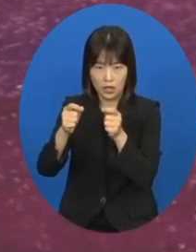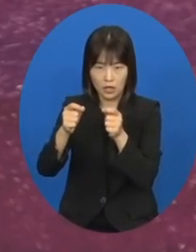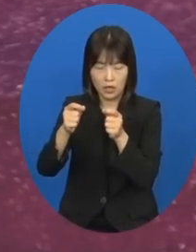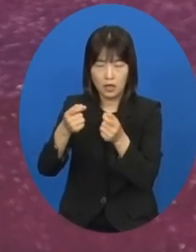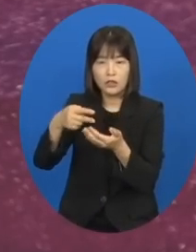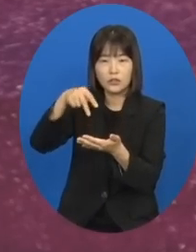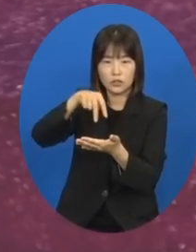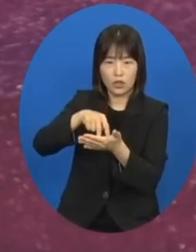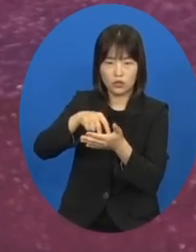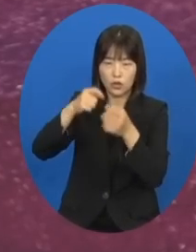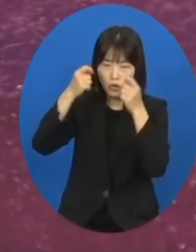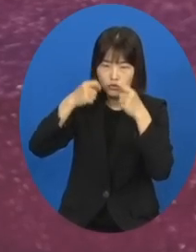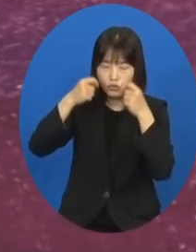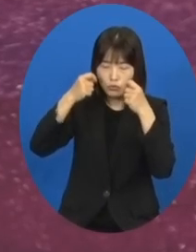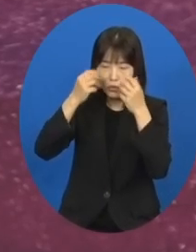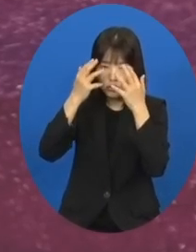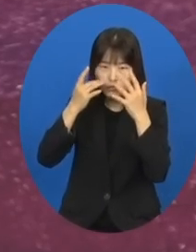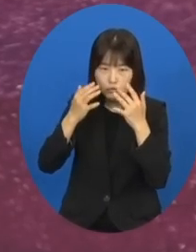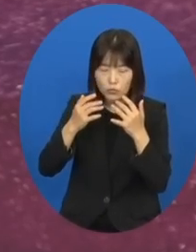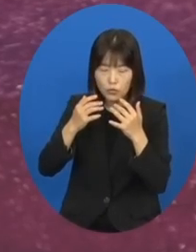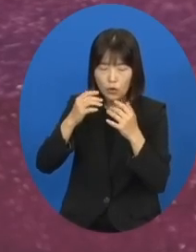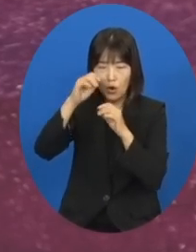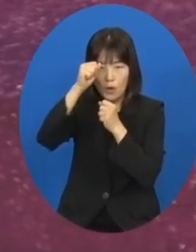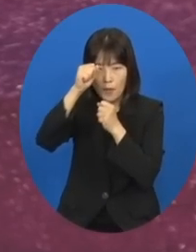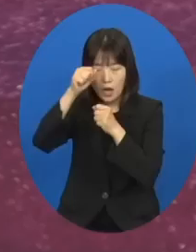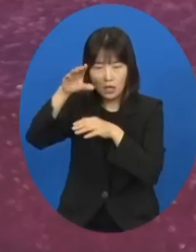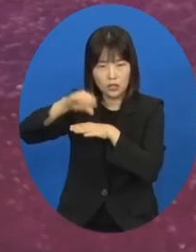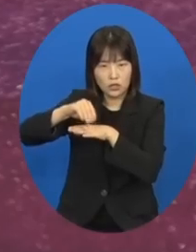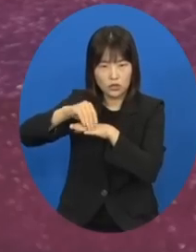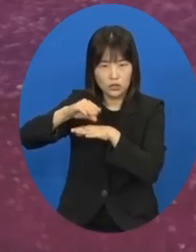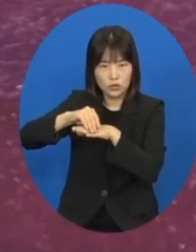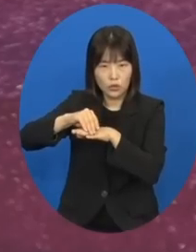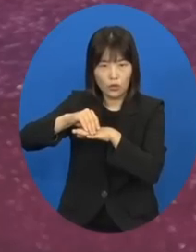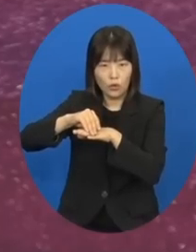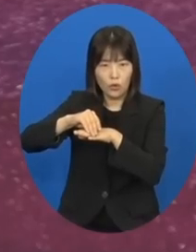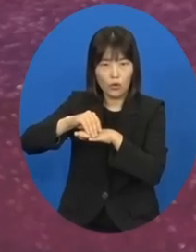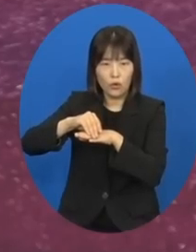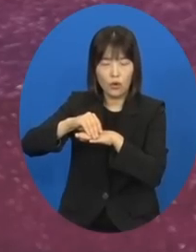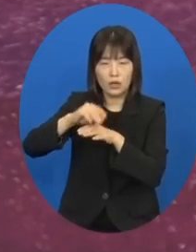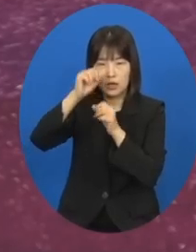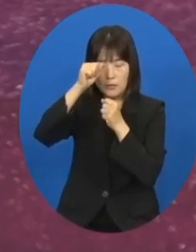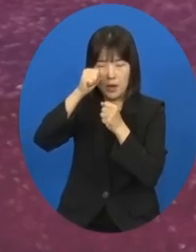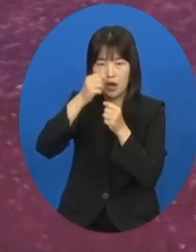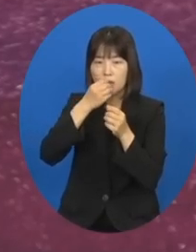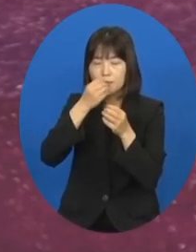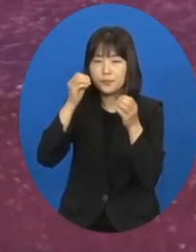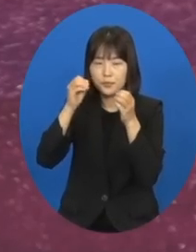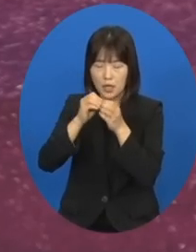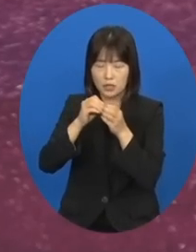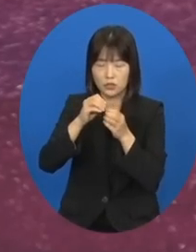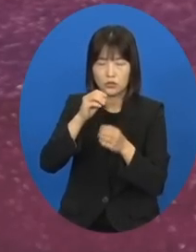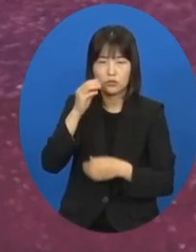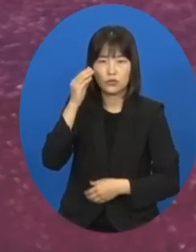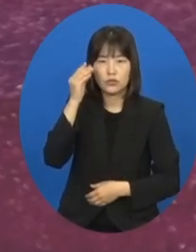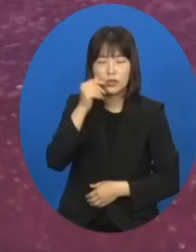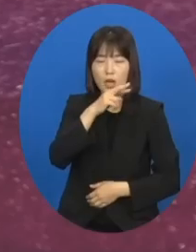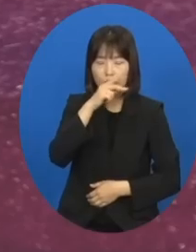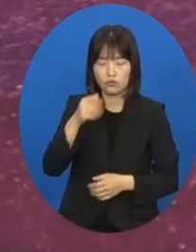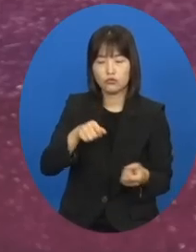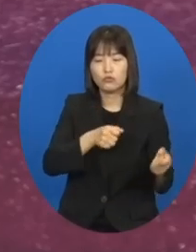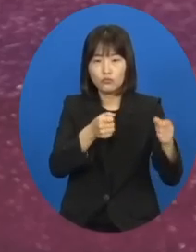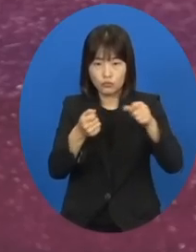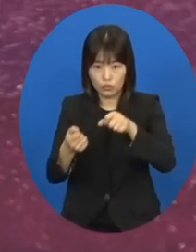그 발을 적시고 자기 머리털로 닦고 그 발에 입맞추고 향유를 묻습니다 자 여기 보십시오 왜